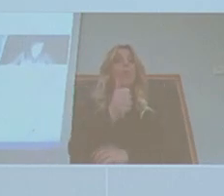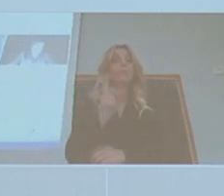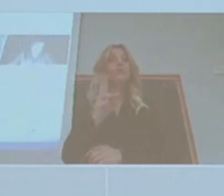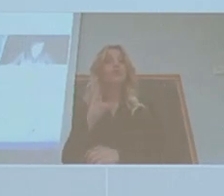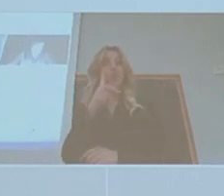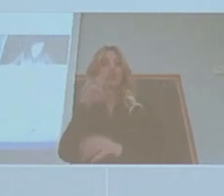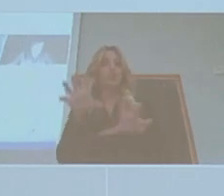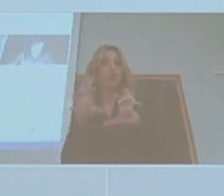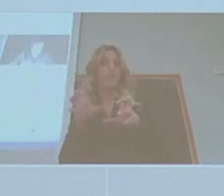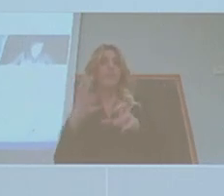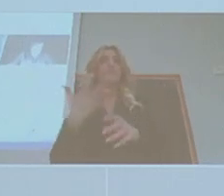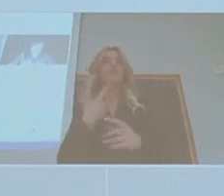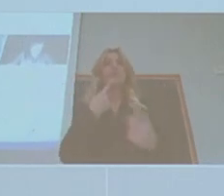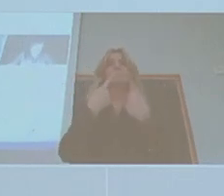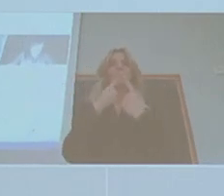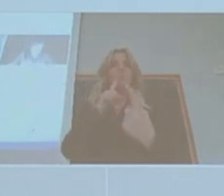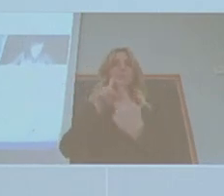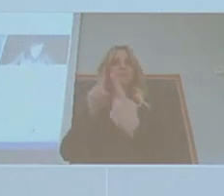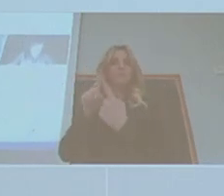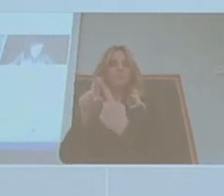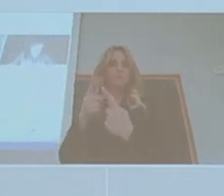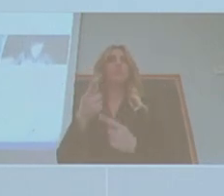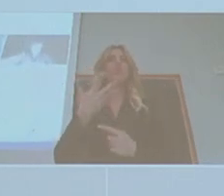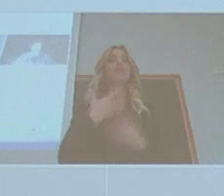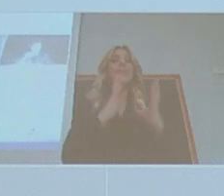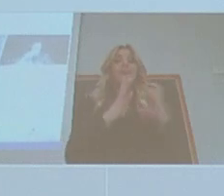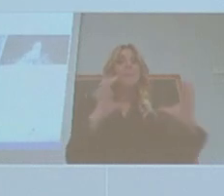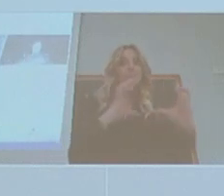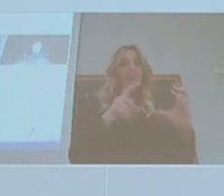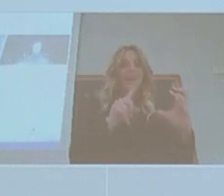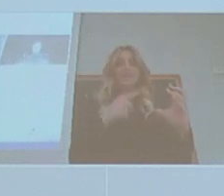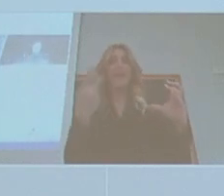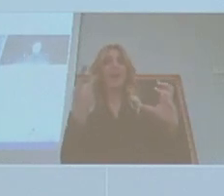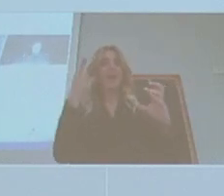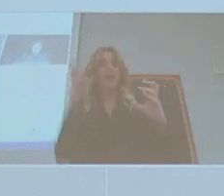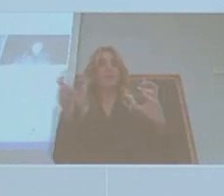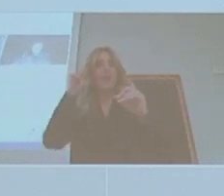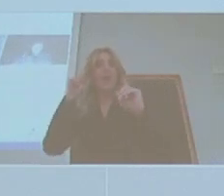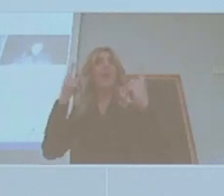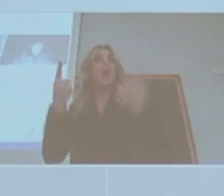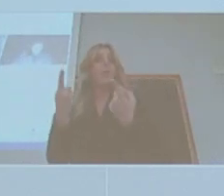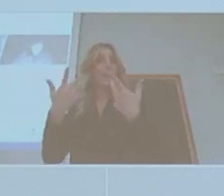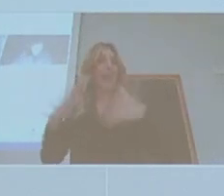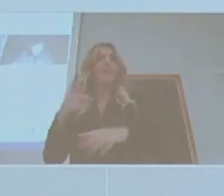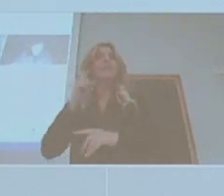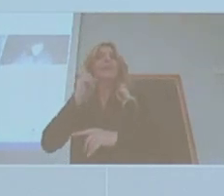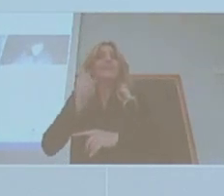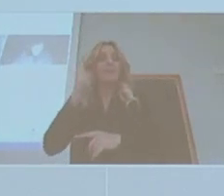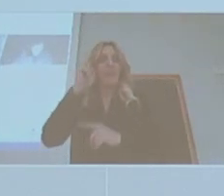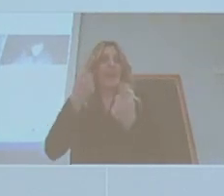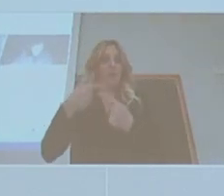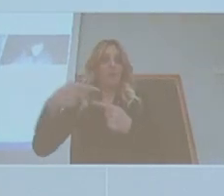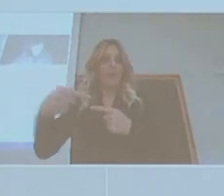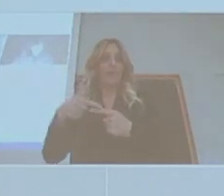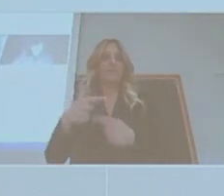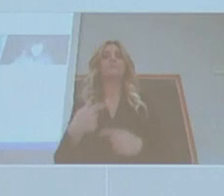novembre i colloqui one to one in digitale tra imprese e laureati o laureandi. Dicevamo che stamattina